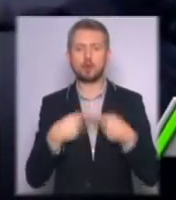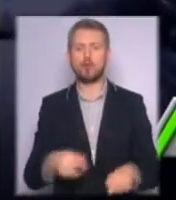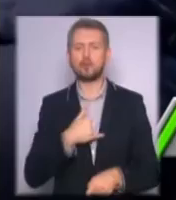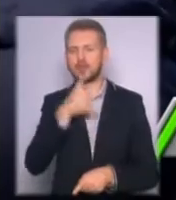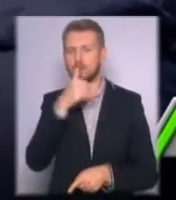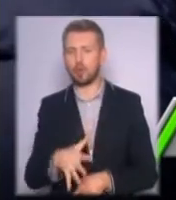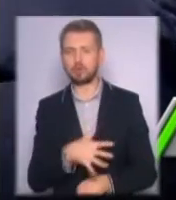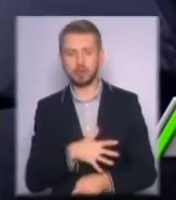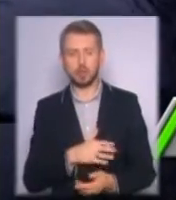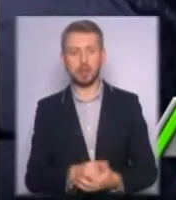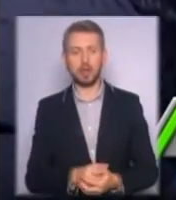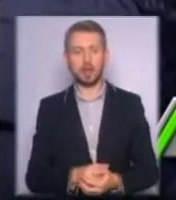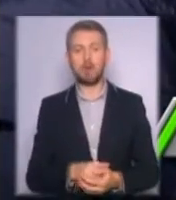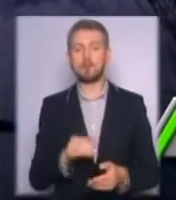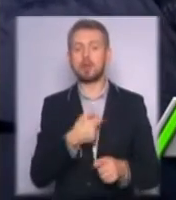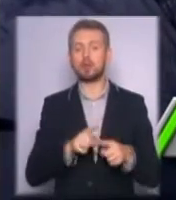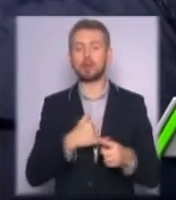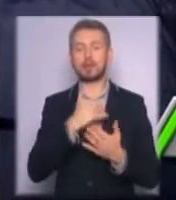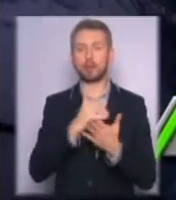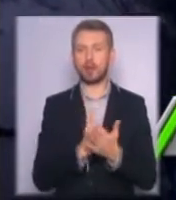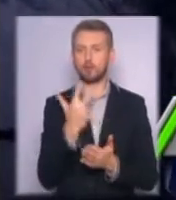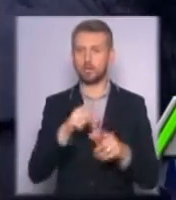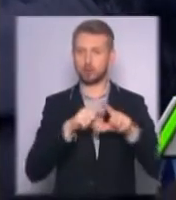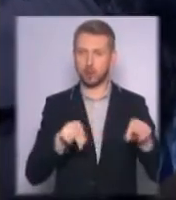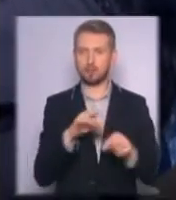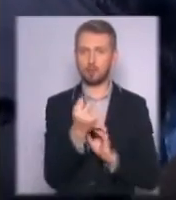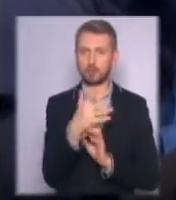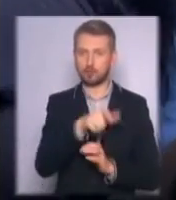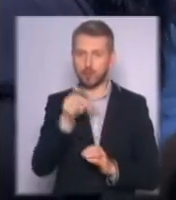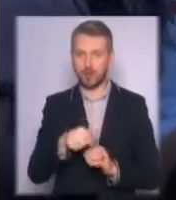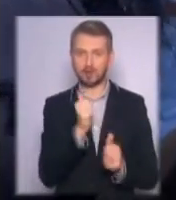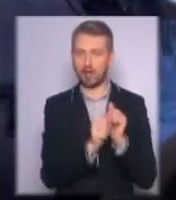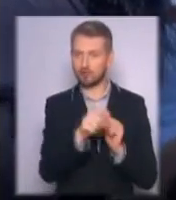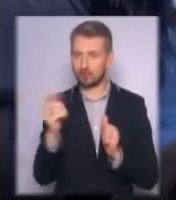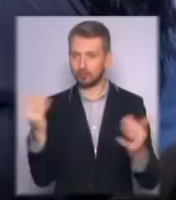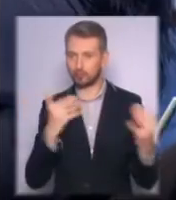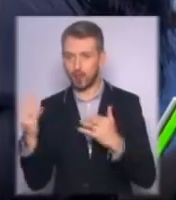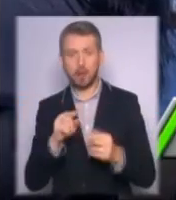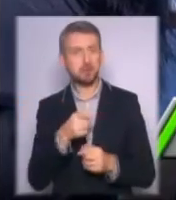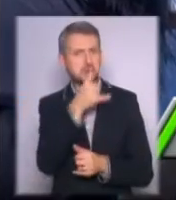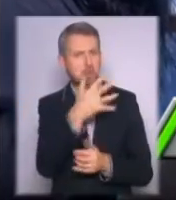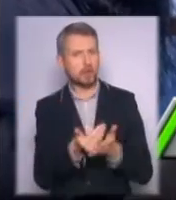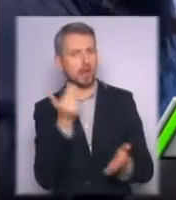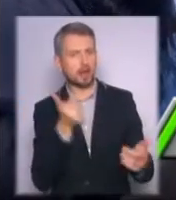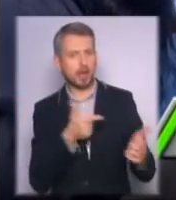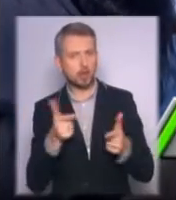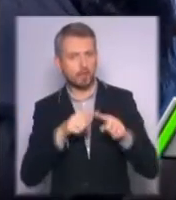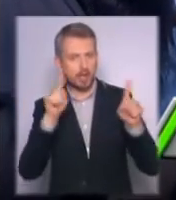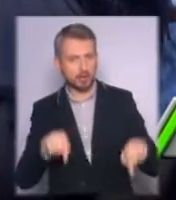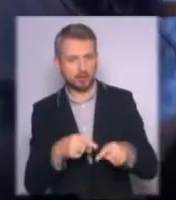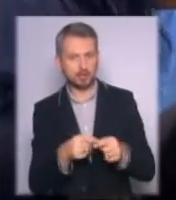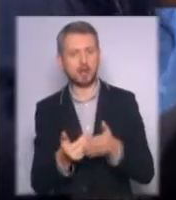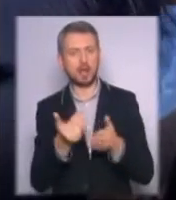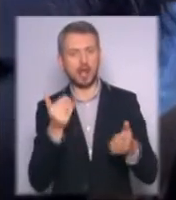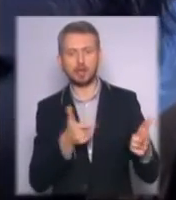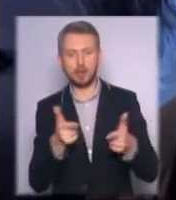може бути, тому що у нас по графіку йде 3 школи, по 15 чоловік з кожної. А чому ви не можете зарані готувати карточки? Я